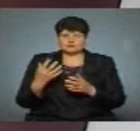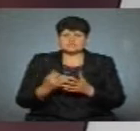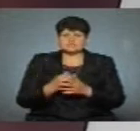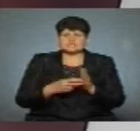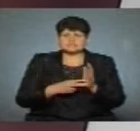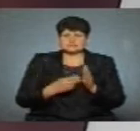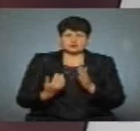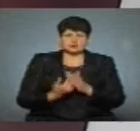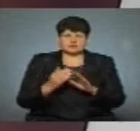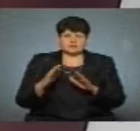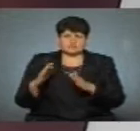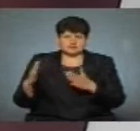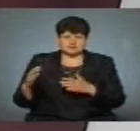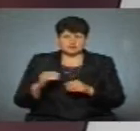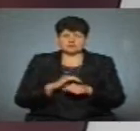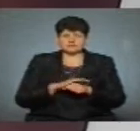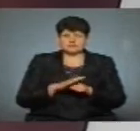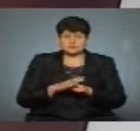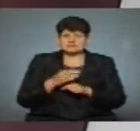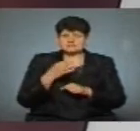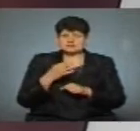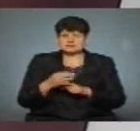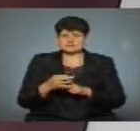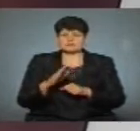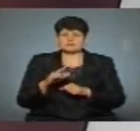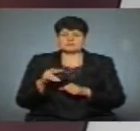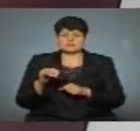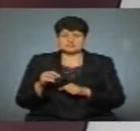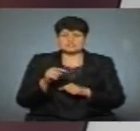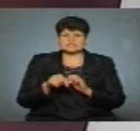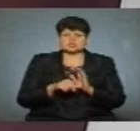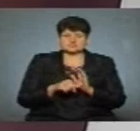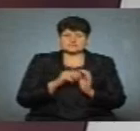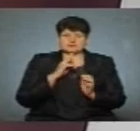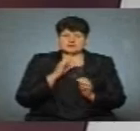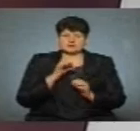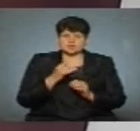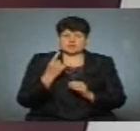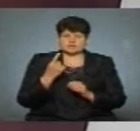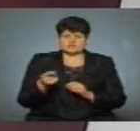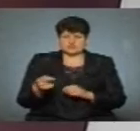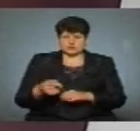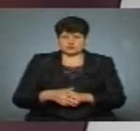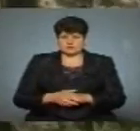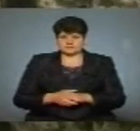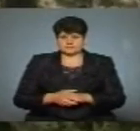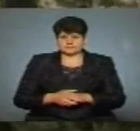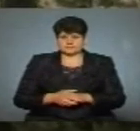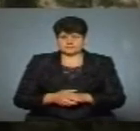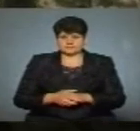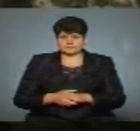7 нових випадків COVID-19, розповів Володимир Паничев. Із них 6 в Кременецькому районі та 1 в Тернополі.